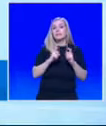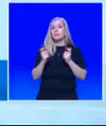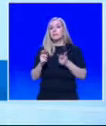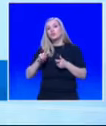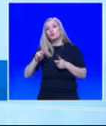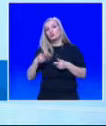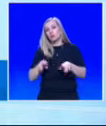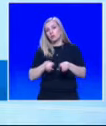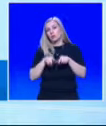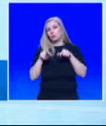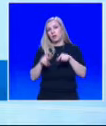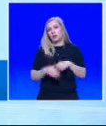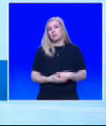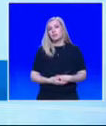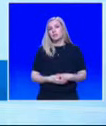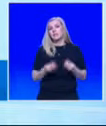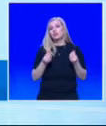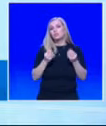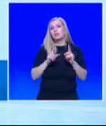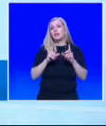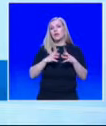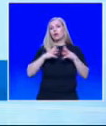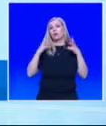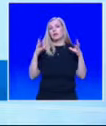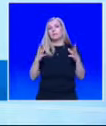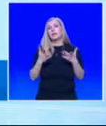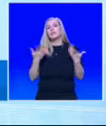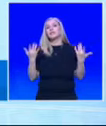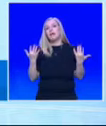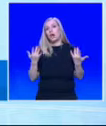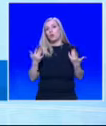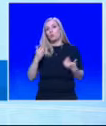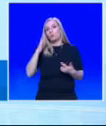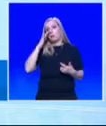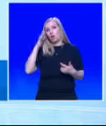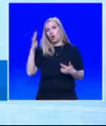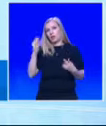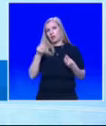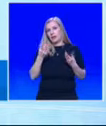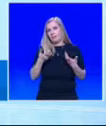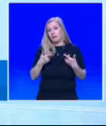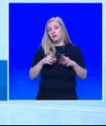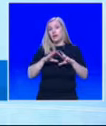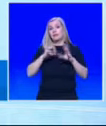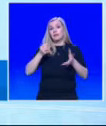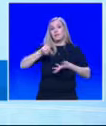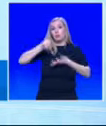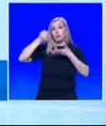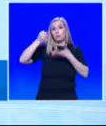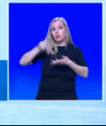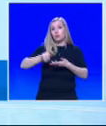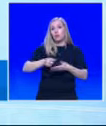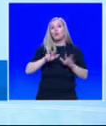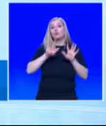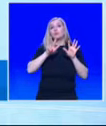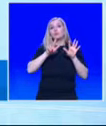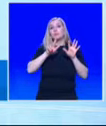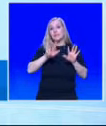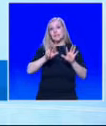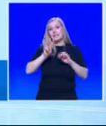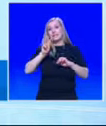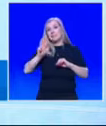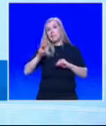конкретните които мерки, които са предложени, сумата не е толкова голяма, няколко десетки милиона лева, което на фона на бюджет от 83 милиарда,